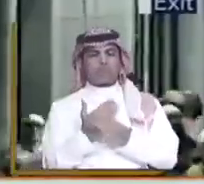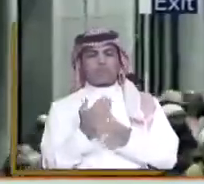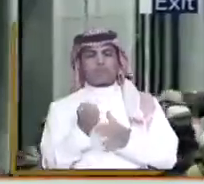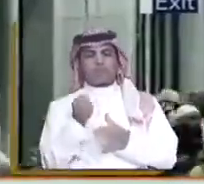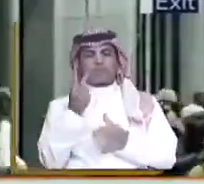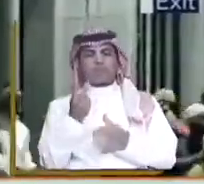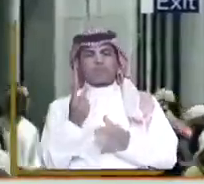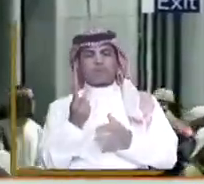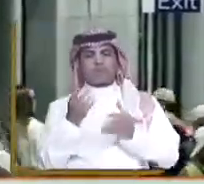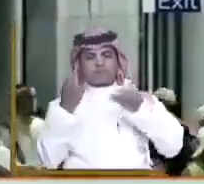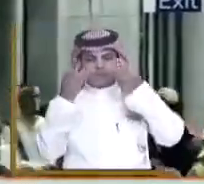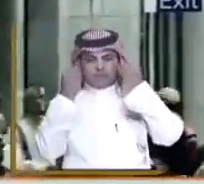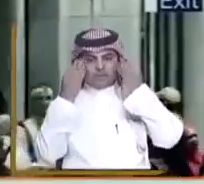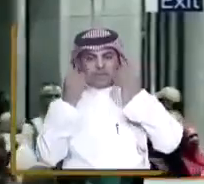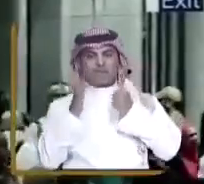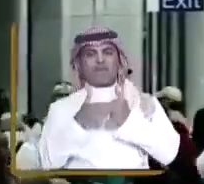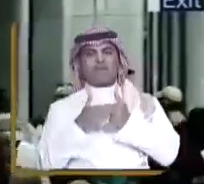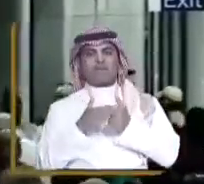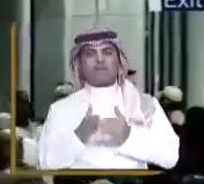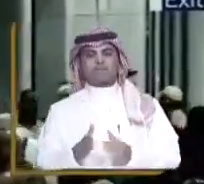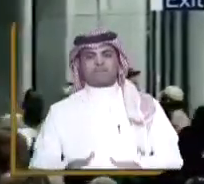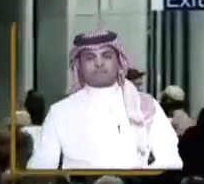مراس للتعلم بالخدمه